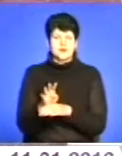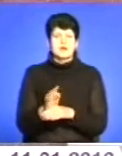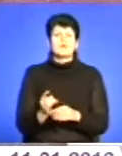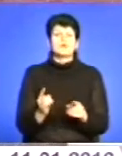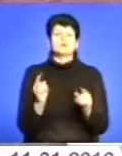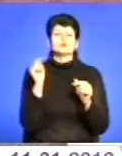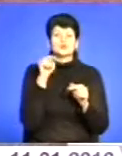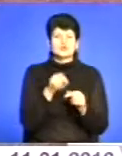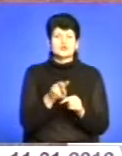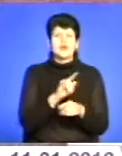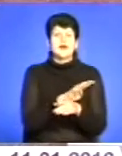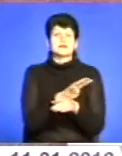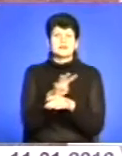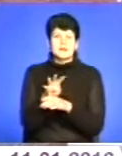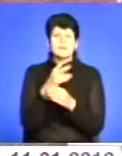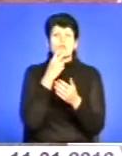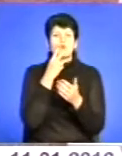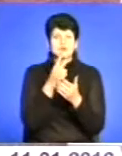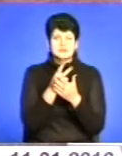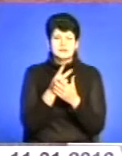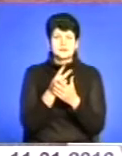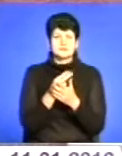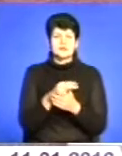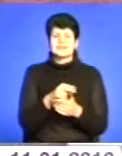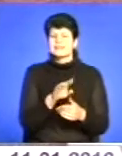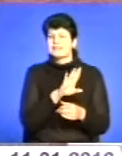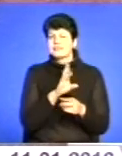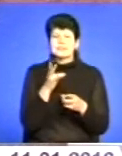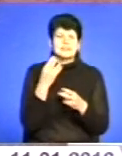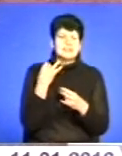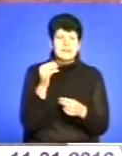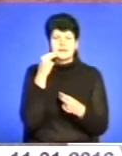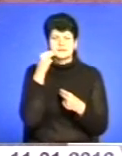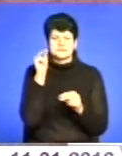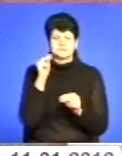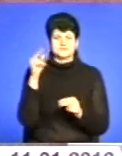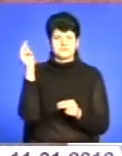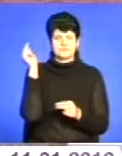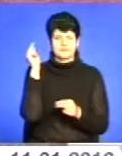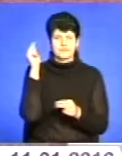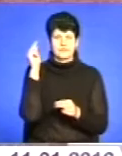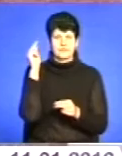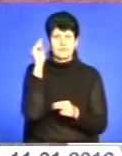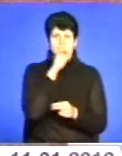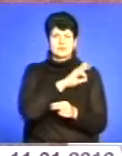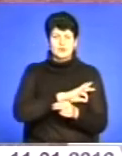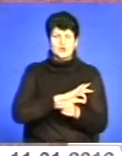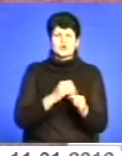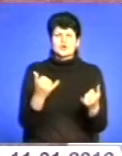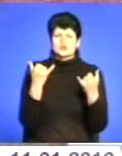артилерія продемонструвала освоєння найефективніших, найсучасніших